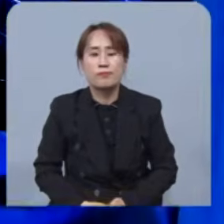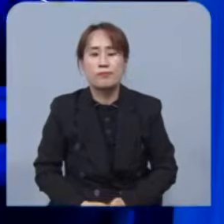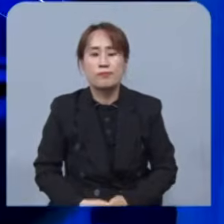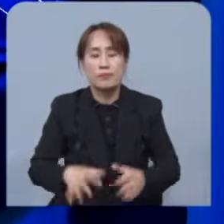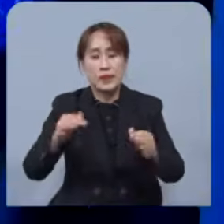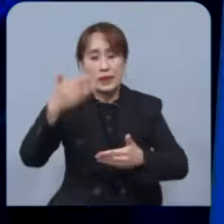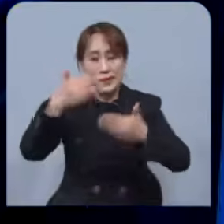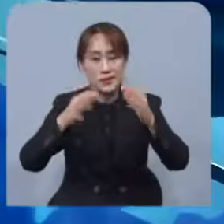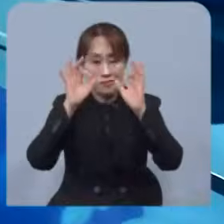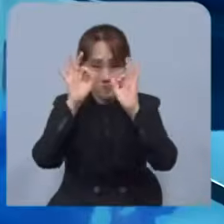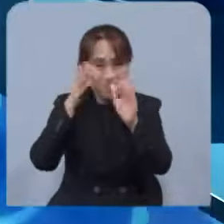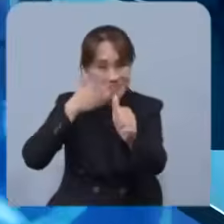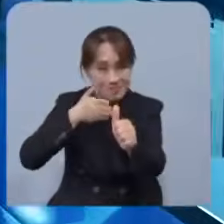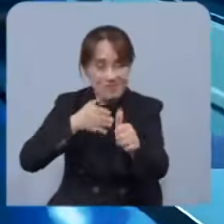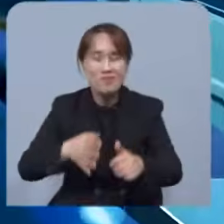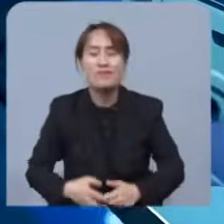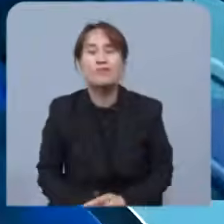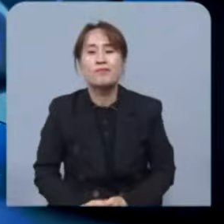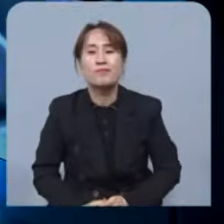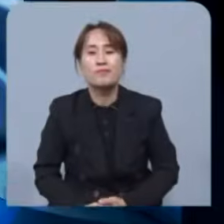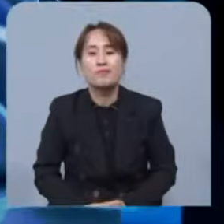잠깐 동영상을 보겠습니다.